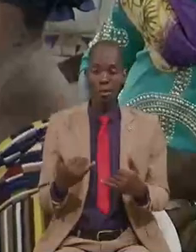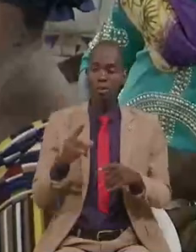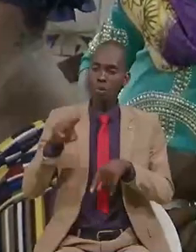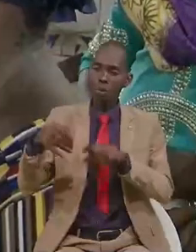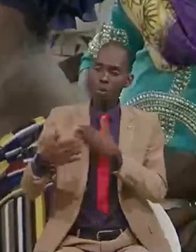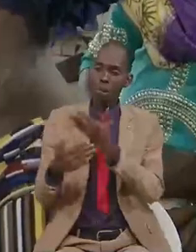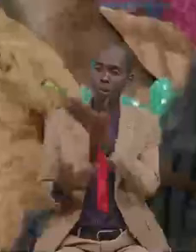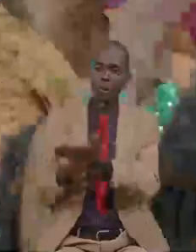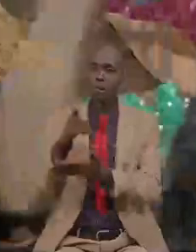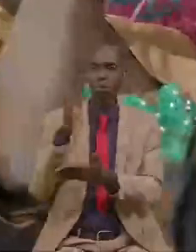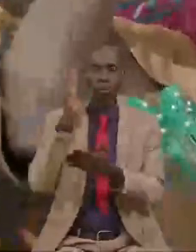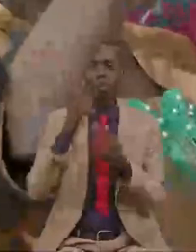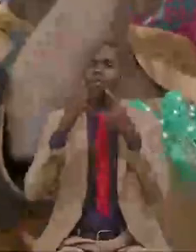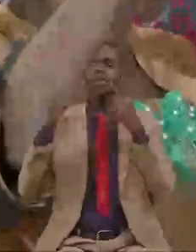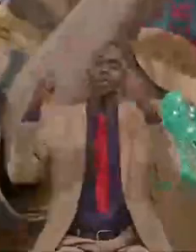vas réussir.